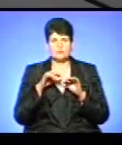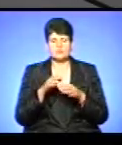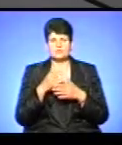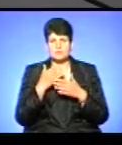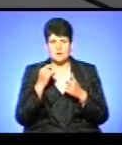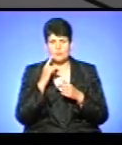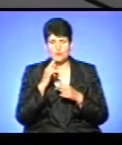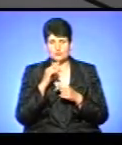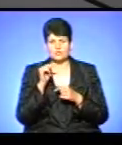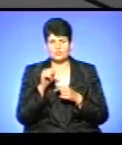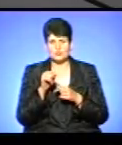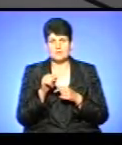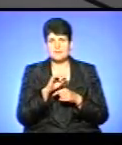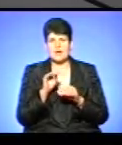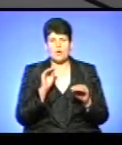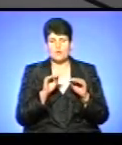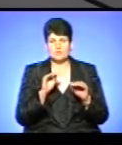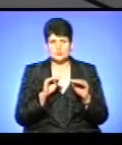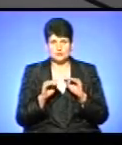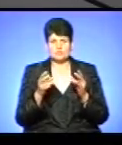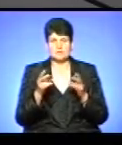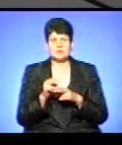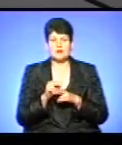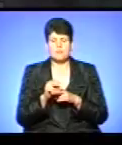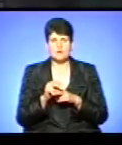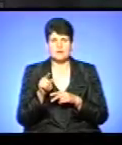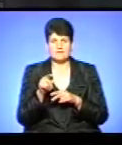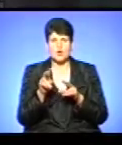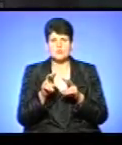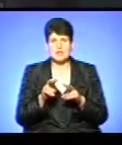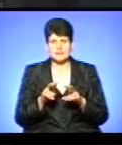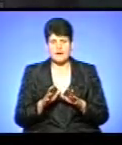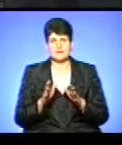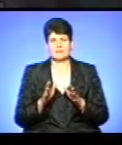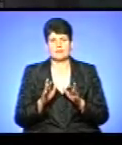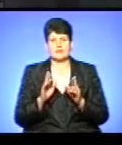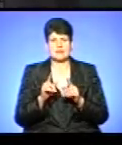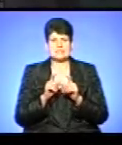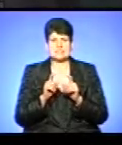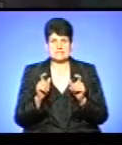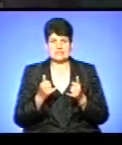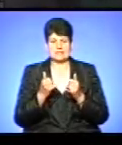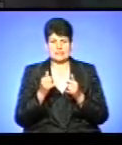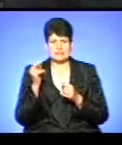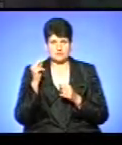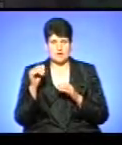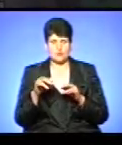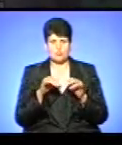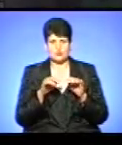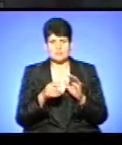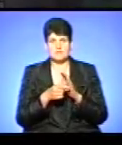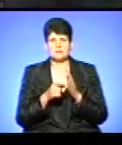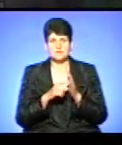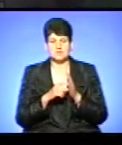що ви кажете, тому що там не облаштовано, потрібні ремонти, але ви розглядаєте як заклад для навчального процесу